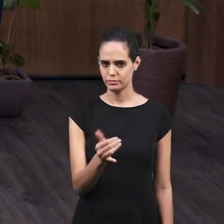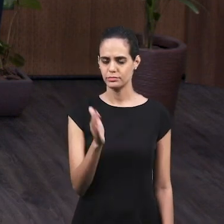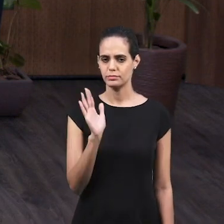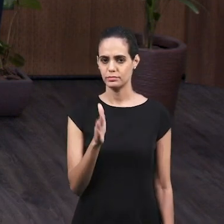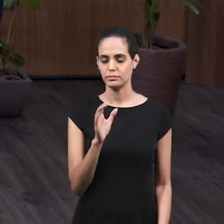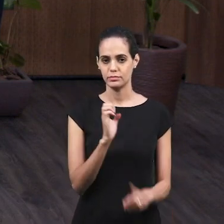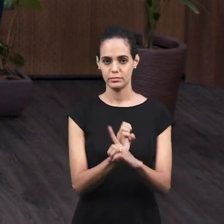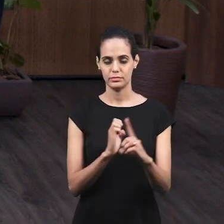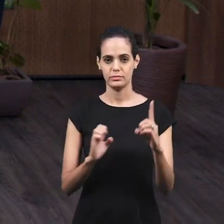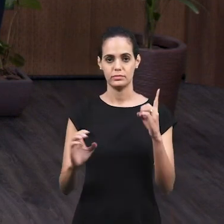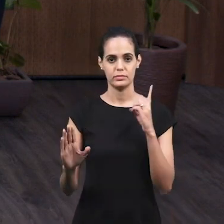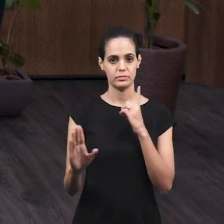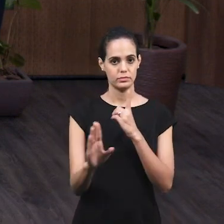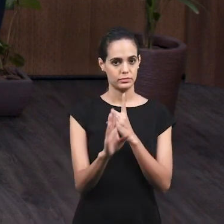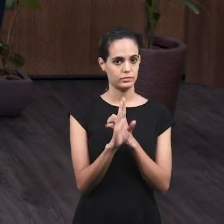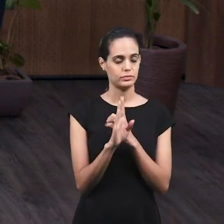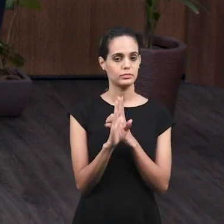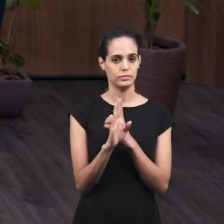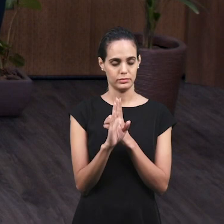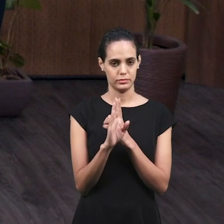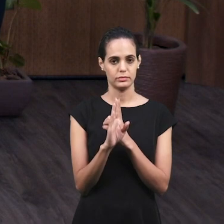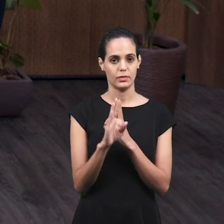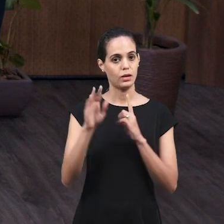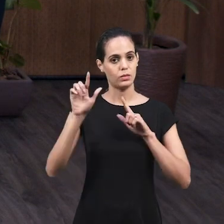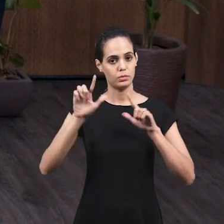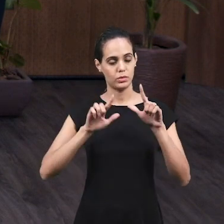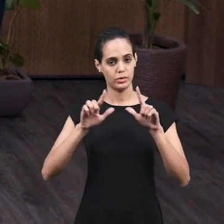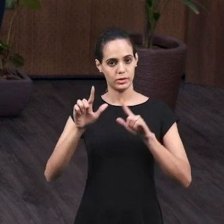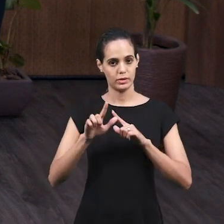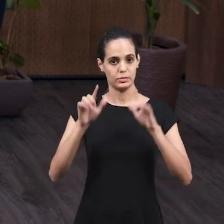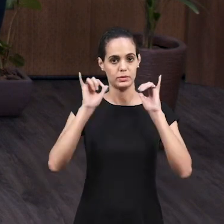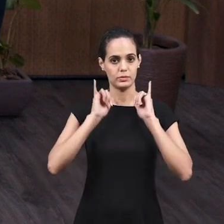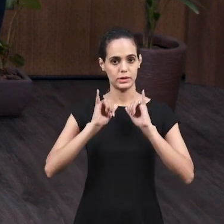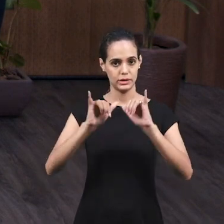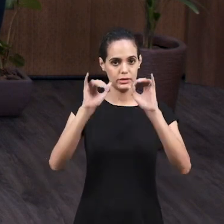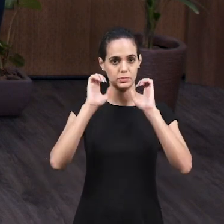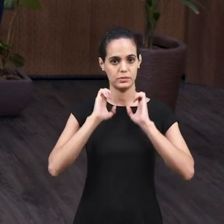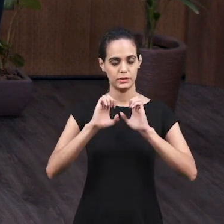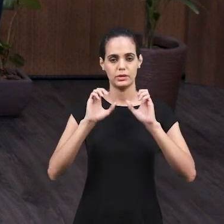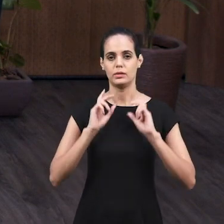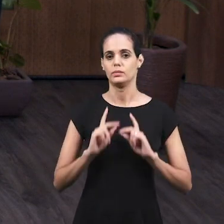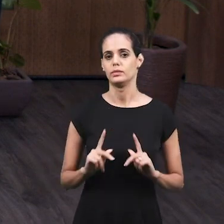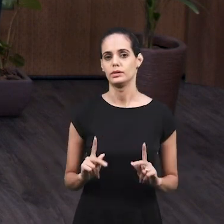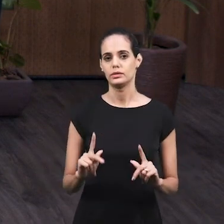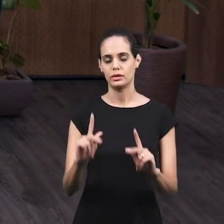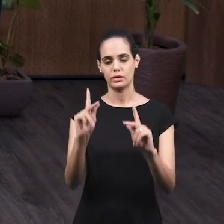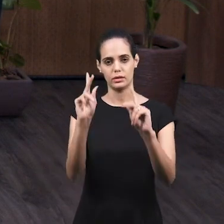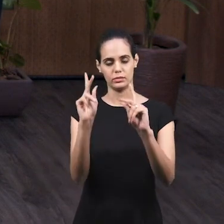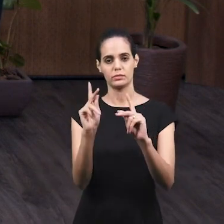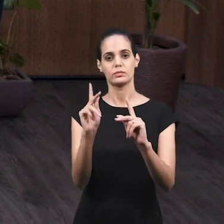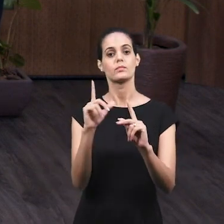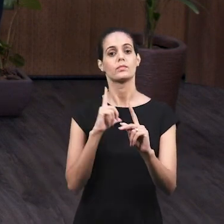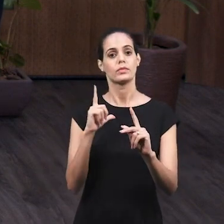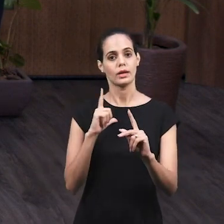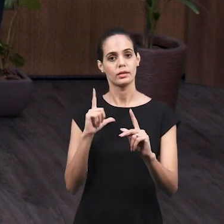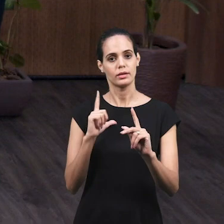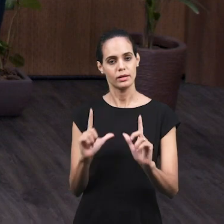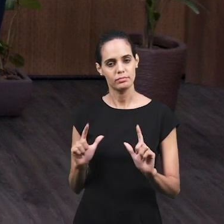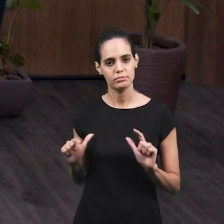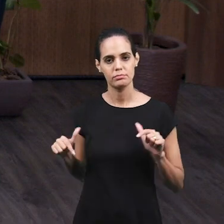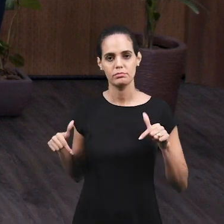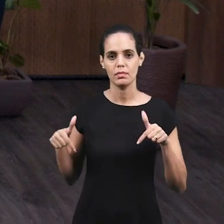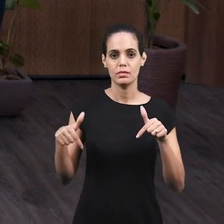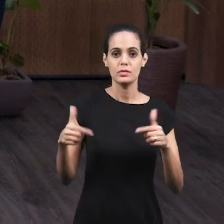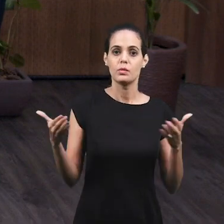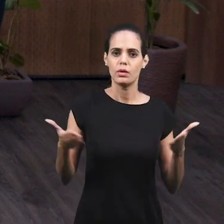spécialement à travers le moyen déjà cité, l'école biblique dominicale, la programmation en annonçant l'évangile éternel,